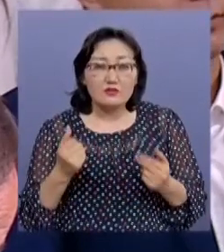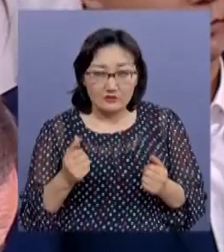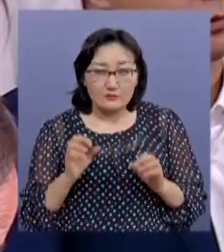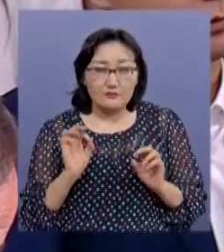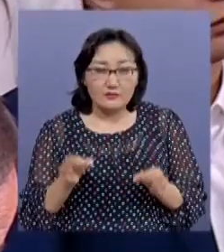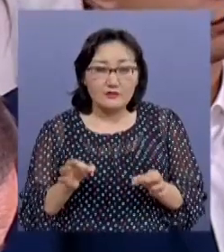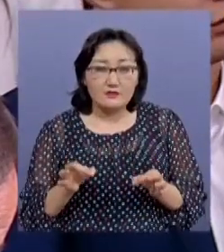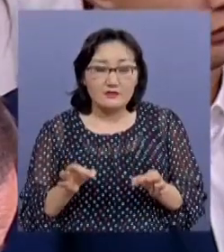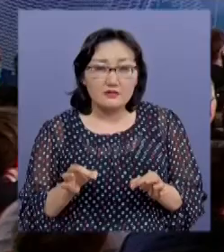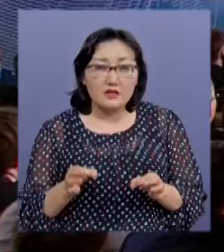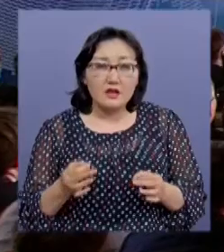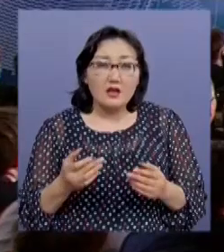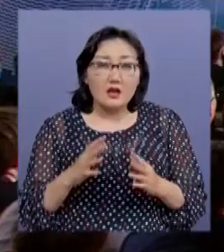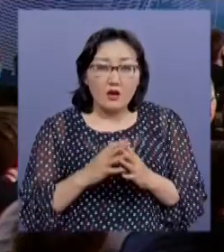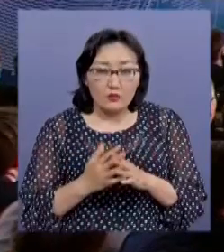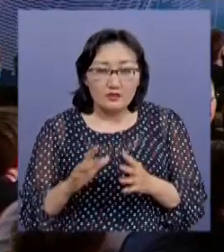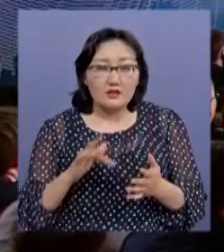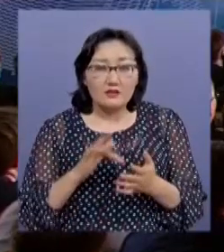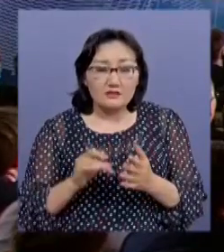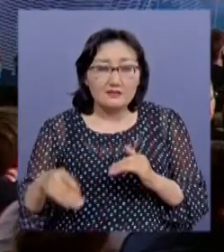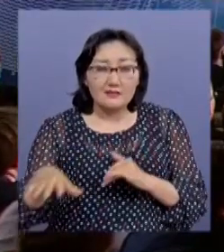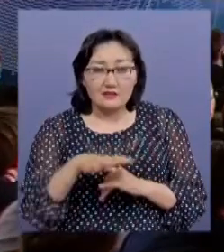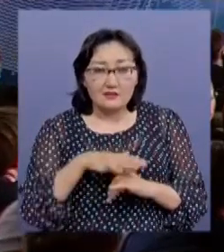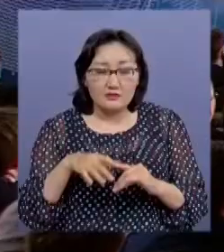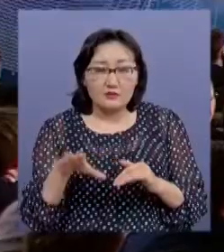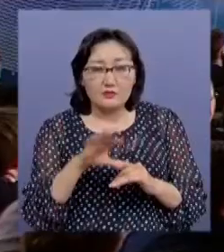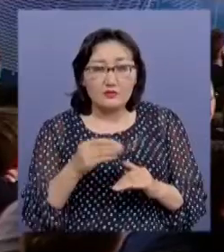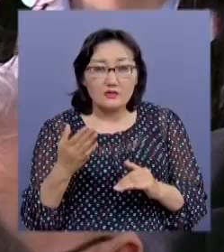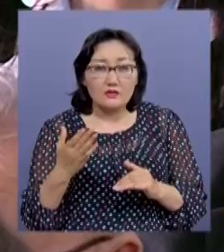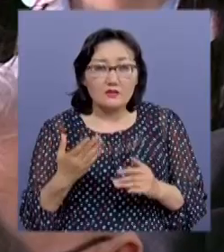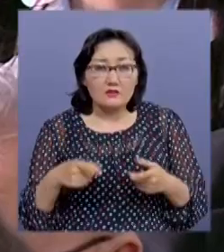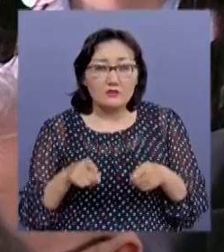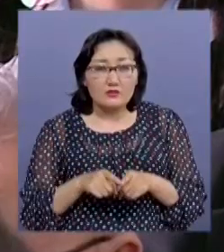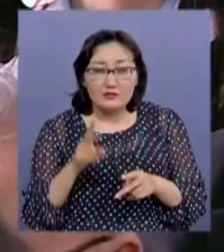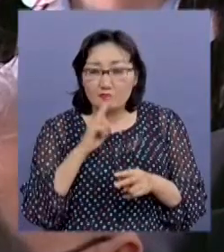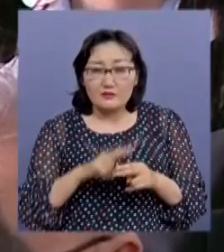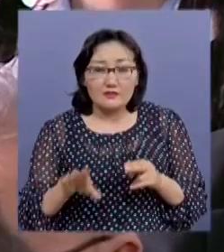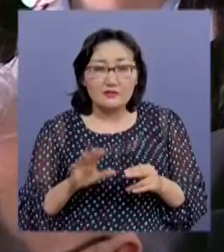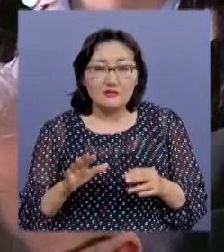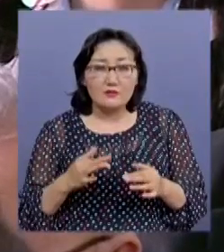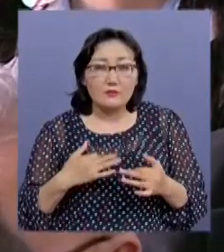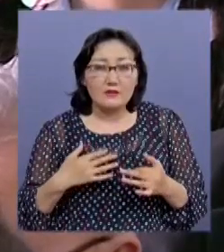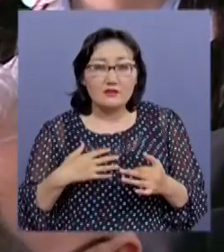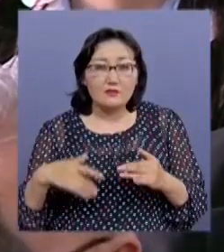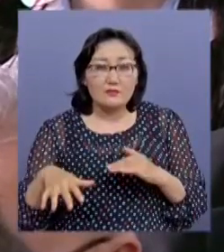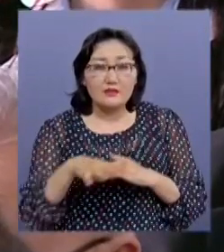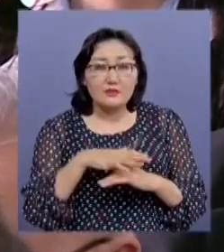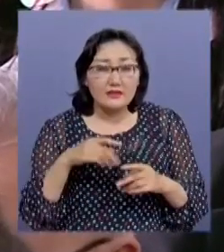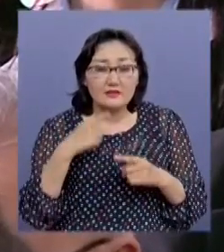шынымды айтсақ. Ауылда да, далада да, қалада да. Осыдан ағайын айырылып қалмайық. Менің еліме